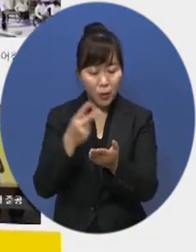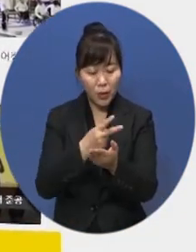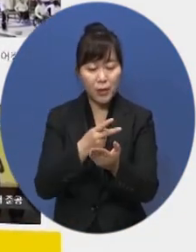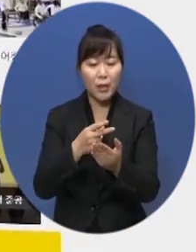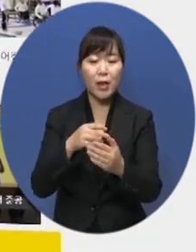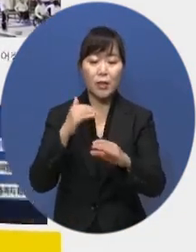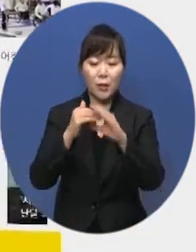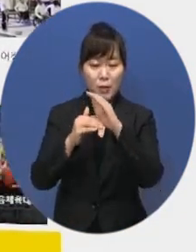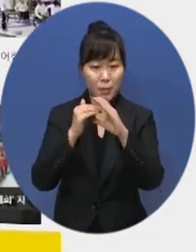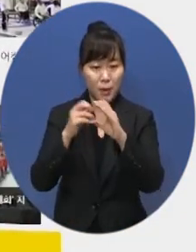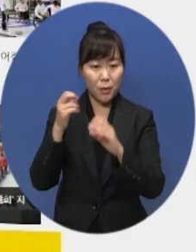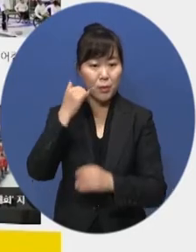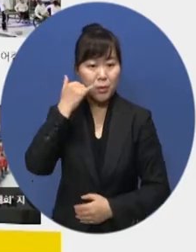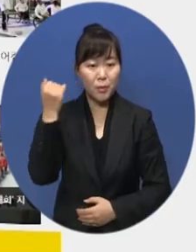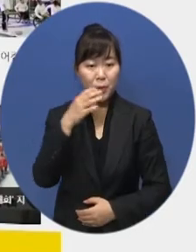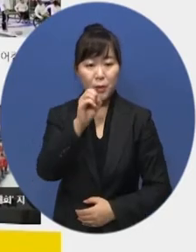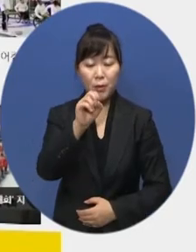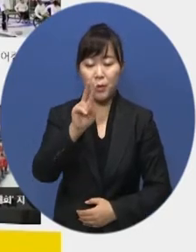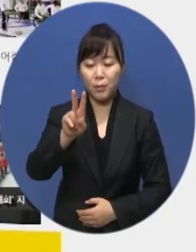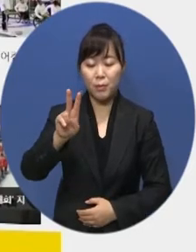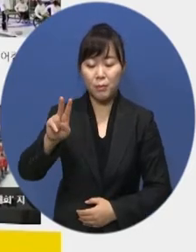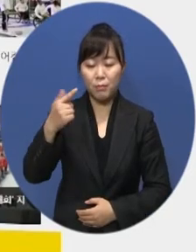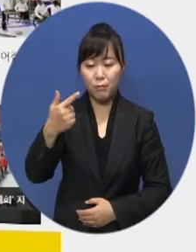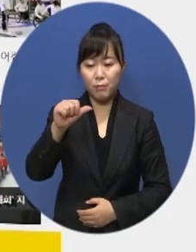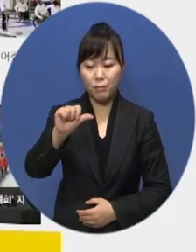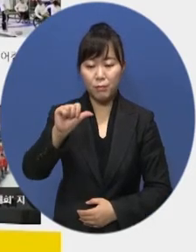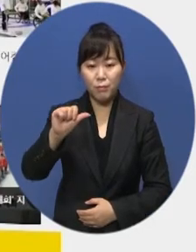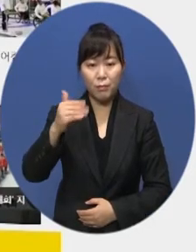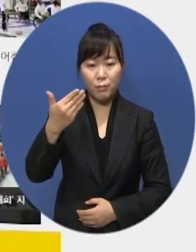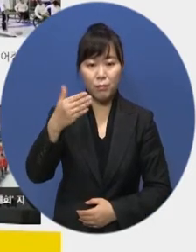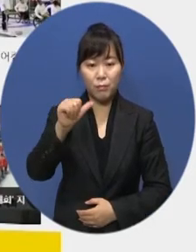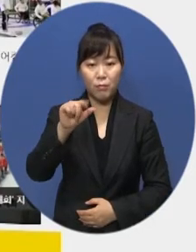홈페이지 또는 전자우편, 전화번호